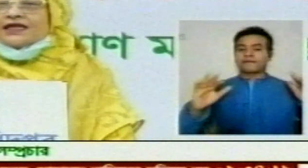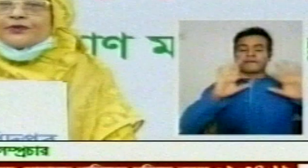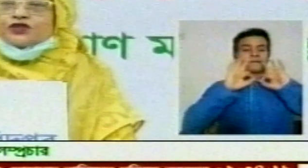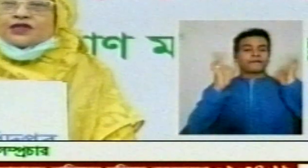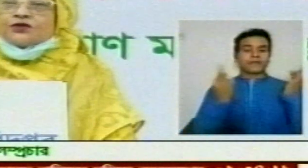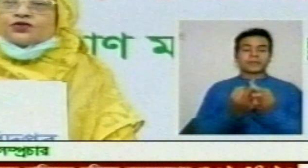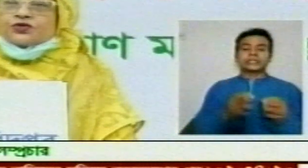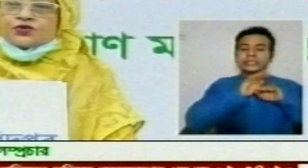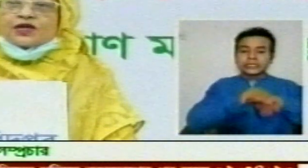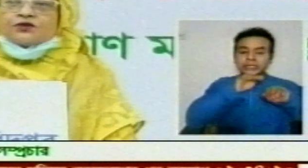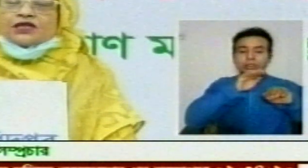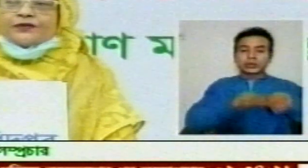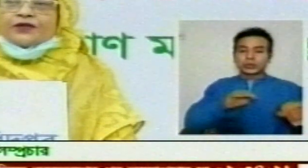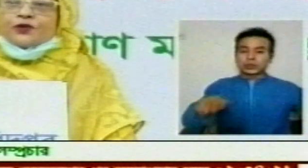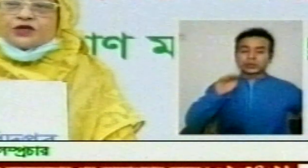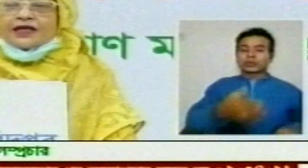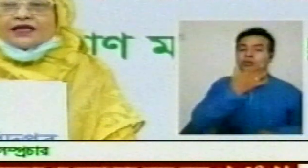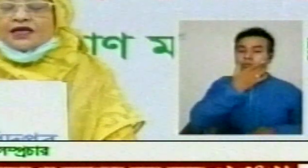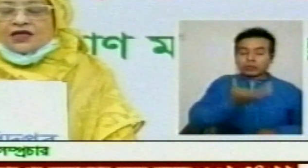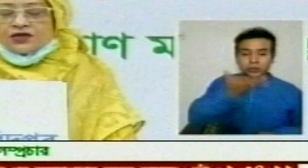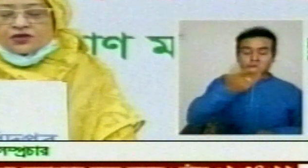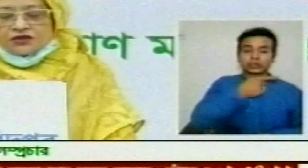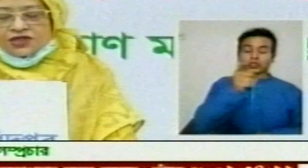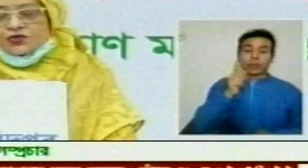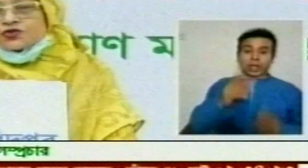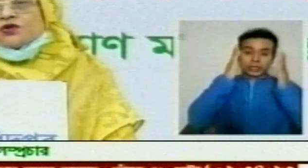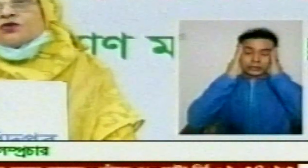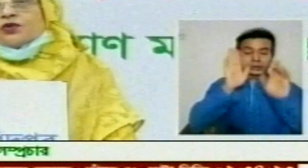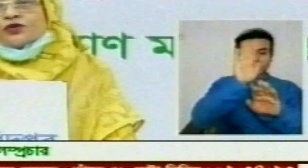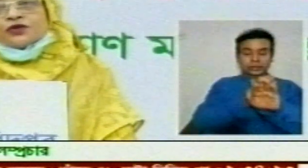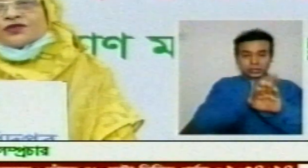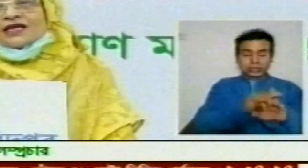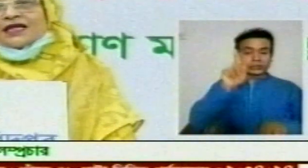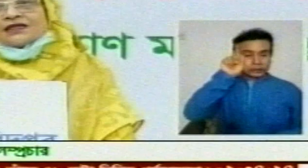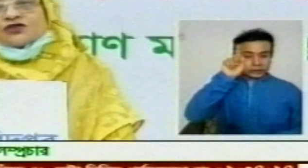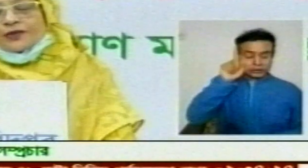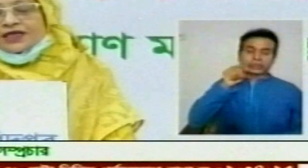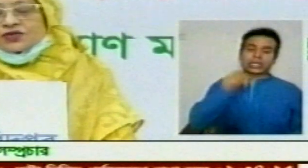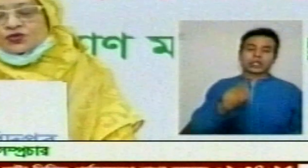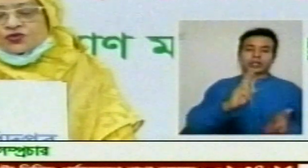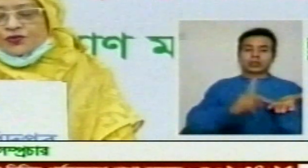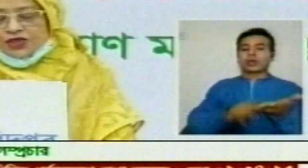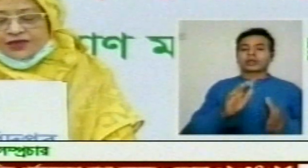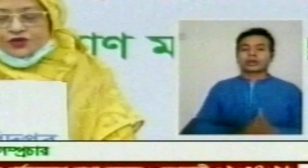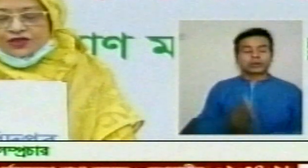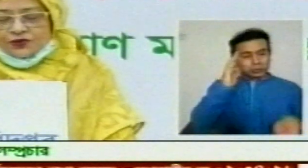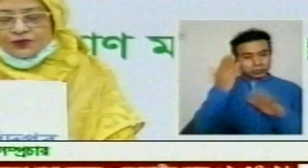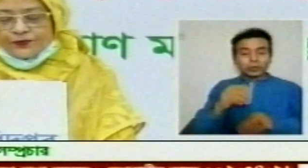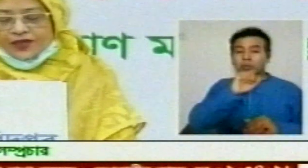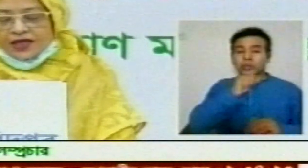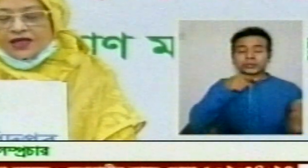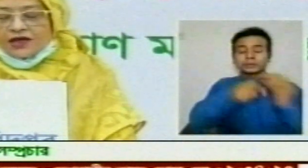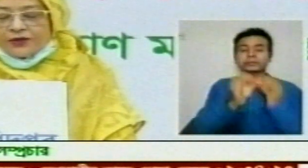নিজেকে নিরাপদ রাখুন, সুস্থ রাখুন, আপনার পরিবারের শিশুসহ বয়োবৃদ্ধ যারা আছেন সবাইকে সুস্থ এবং নিরাপদ